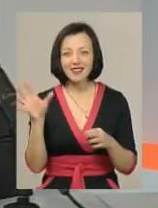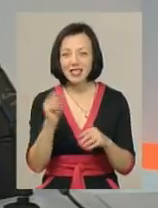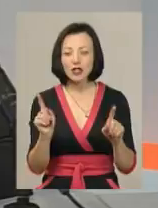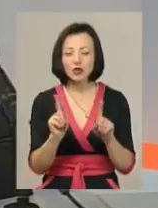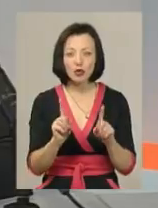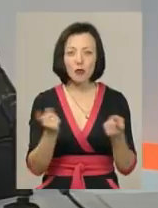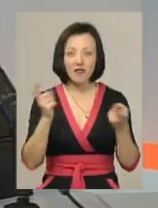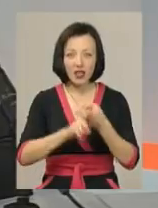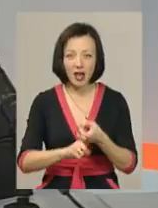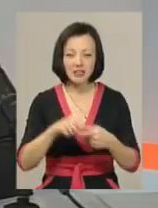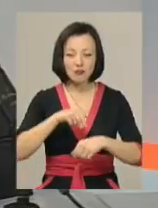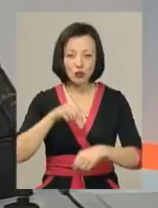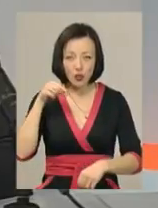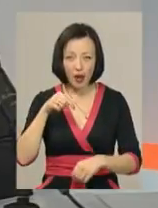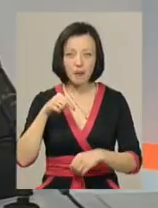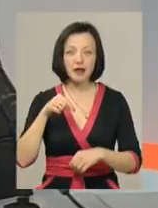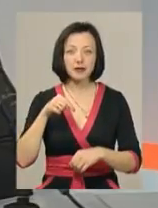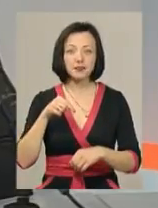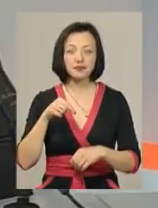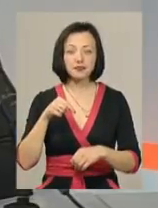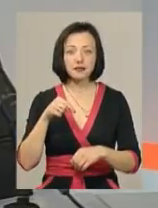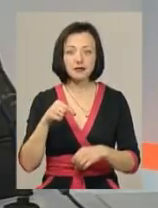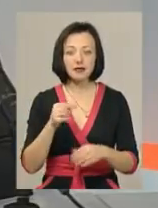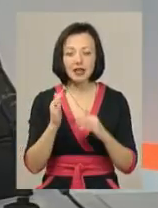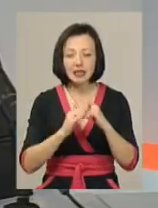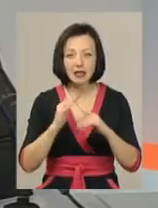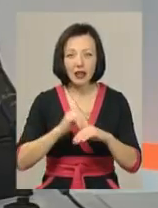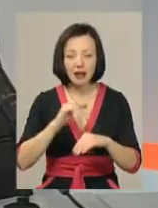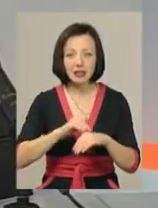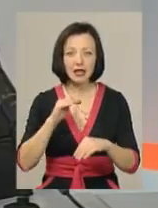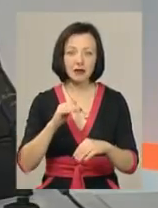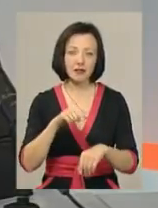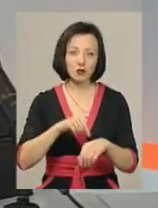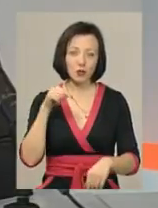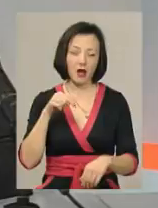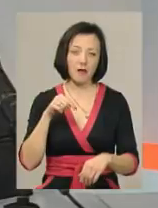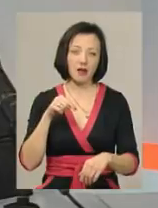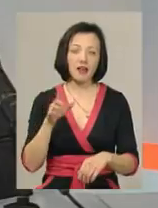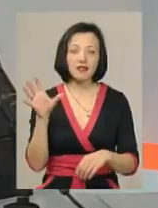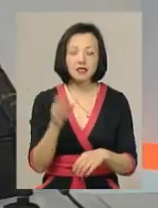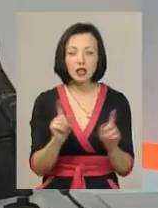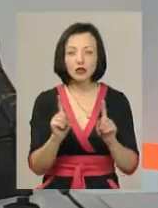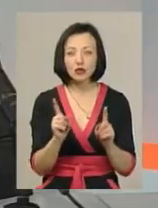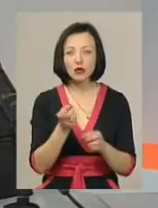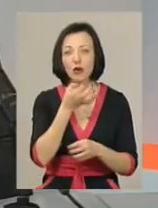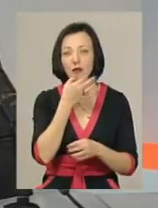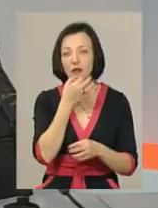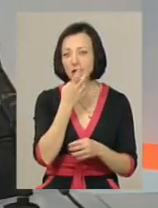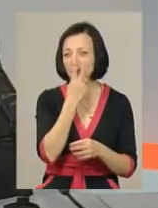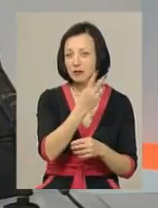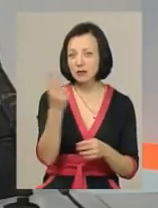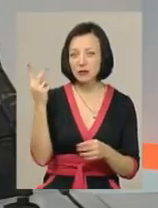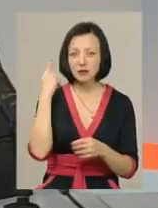що пов'язано з відчуттями з тактильними відчуттями все те що милує око